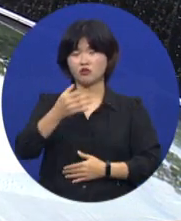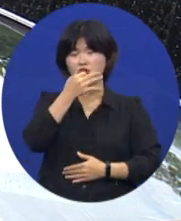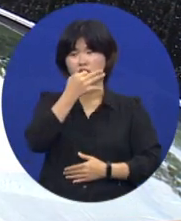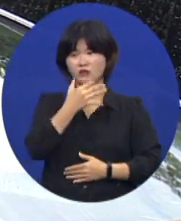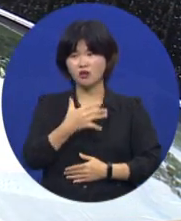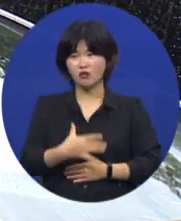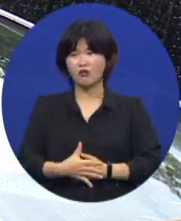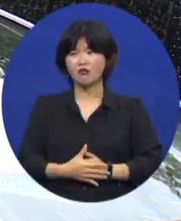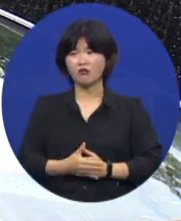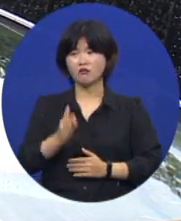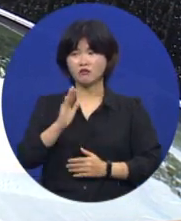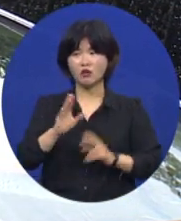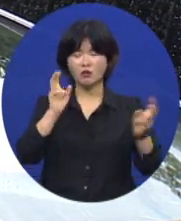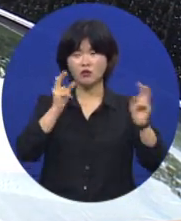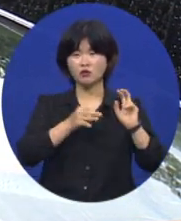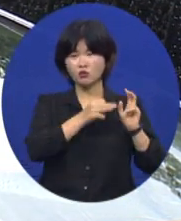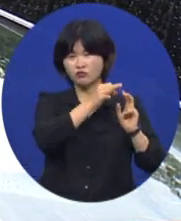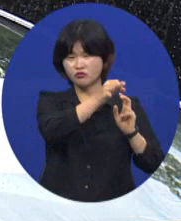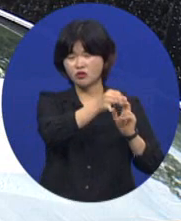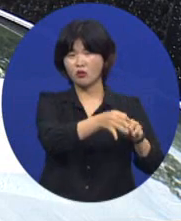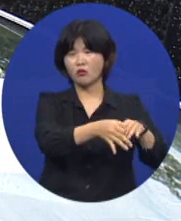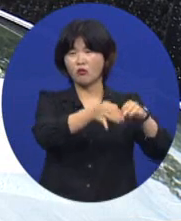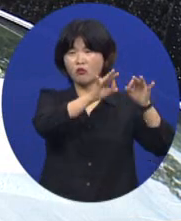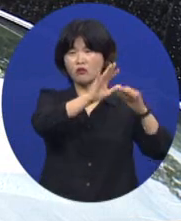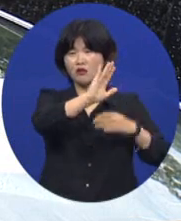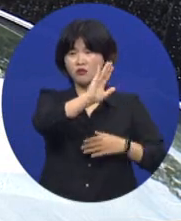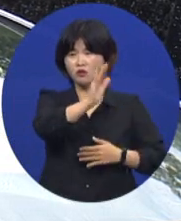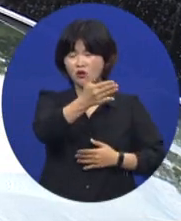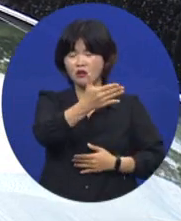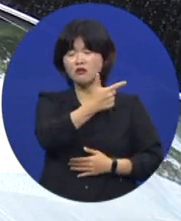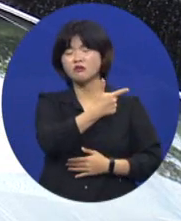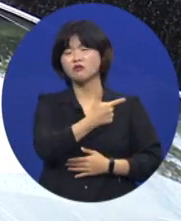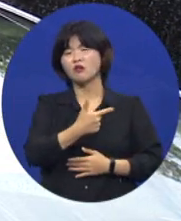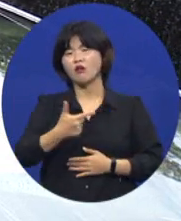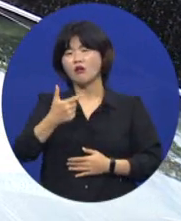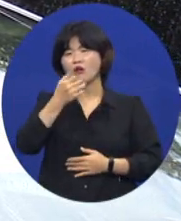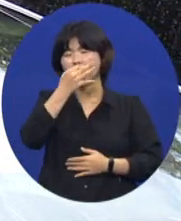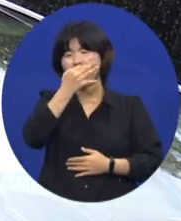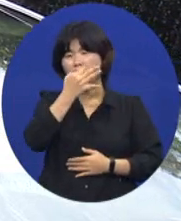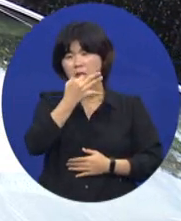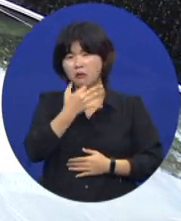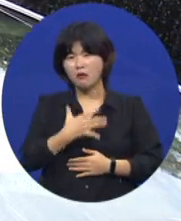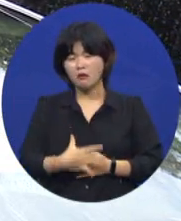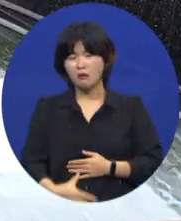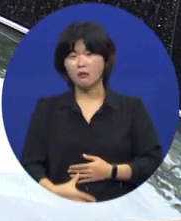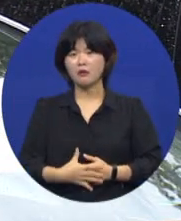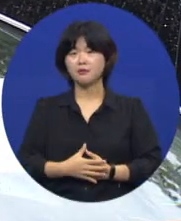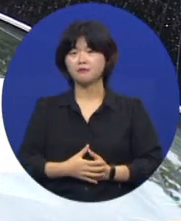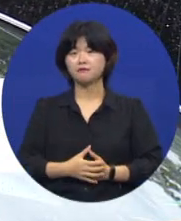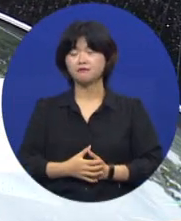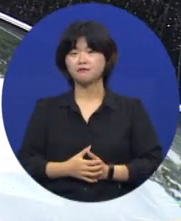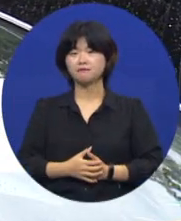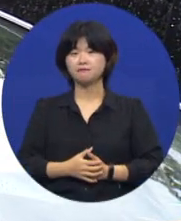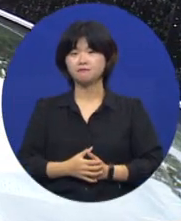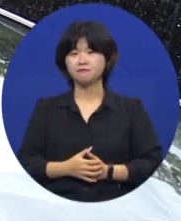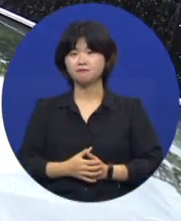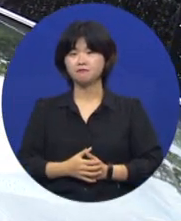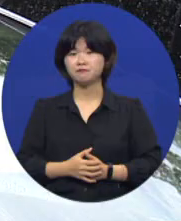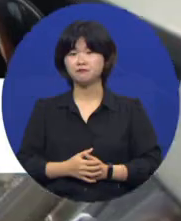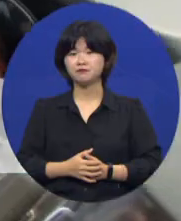너무 힘든데 산하 큰 까지도 조금 올라온 오다 보니까 너무